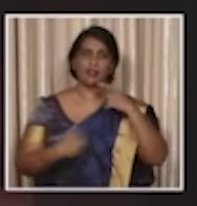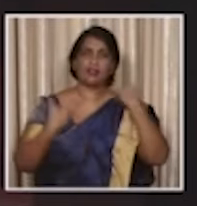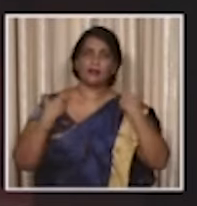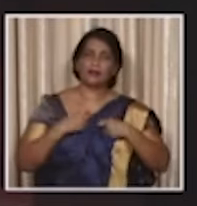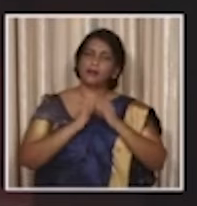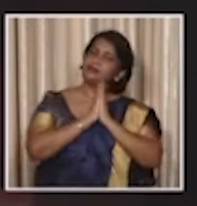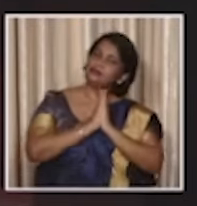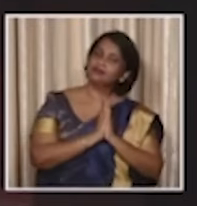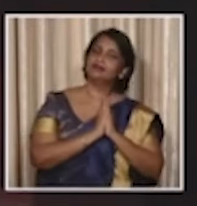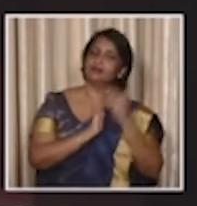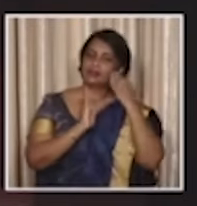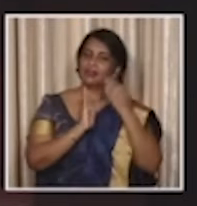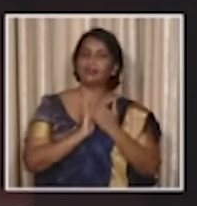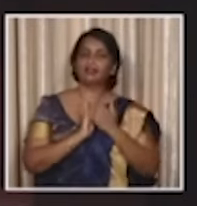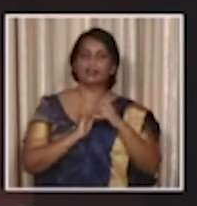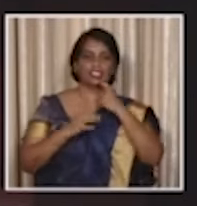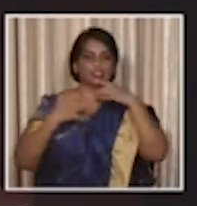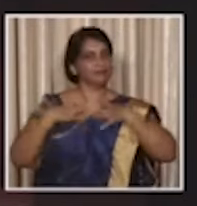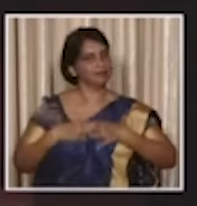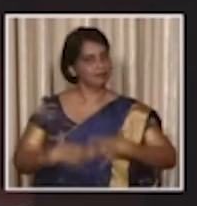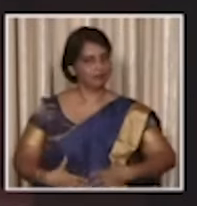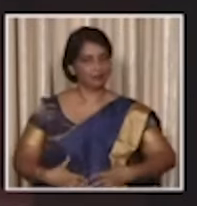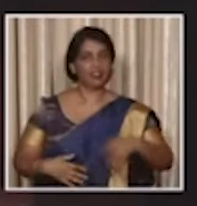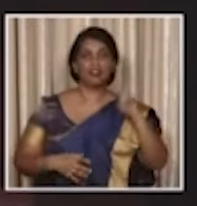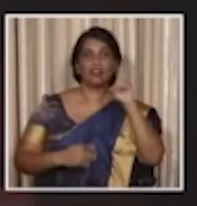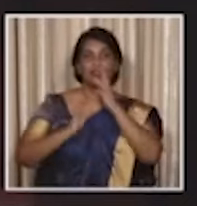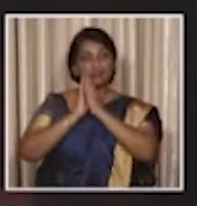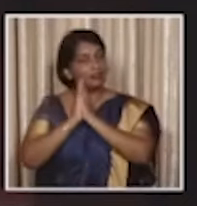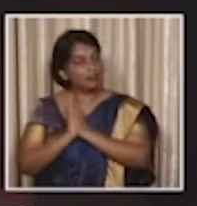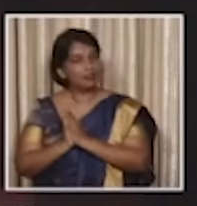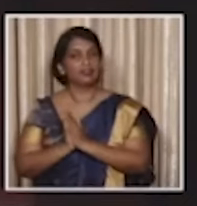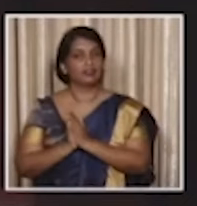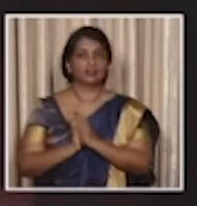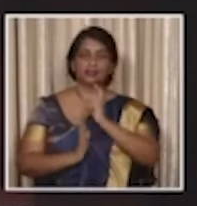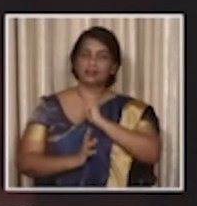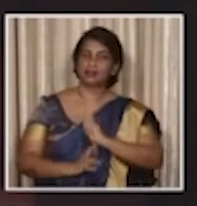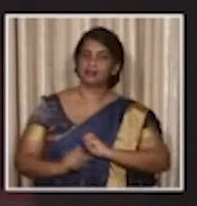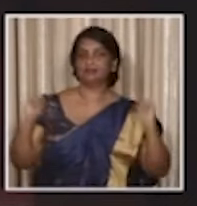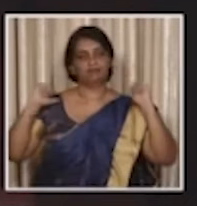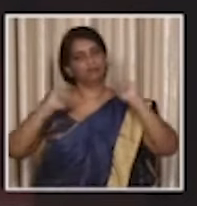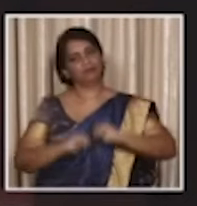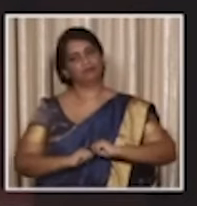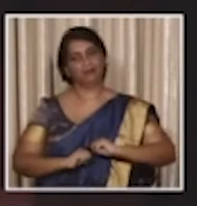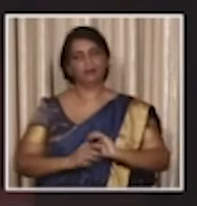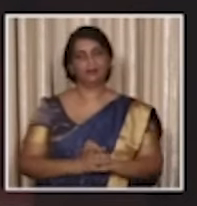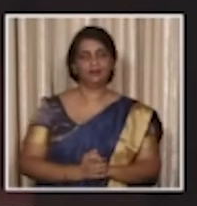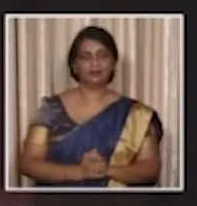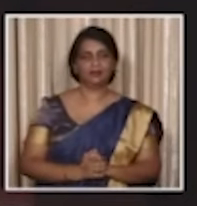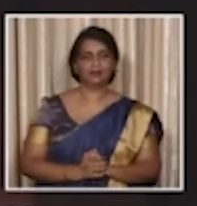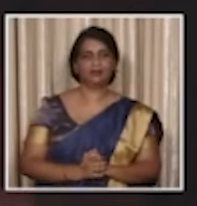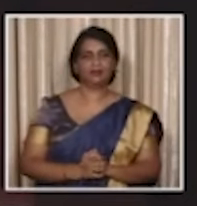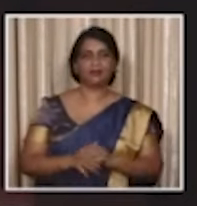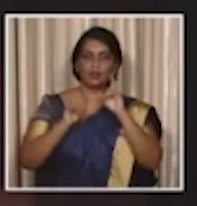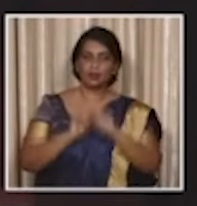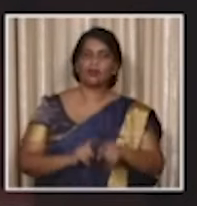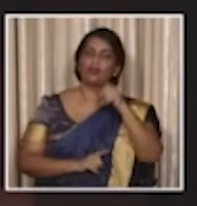සරණං ගච්ඡාමි කිව්වහම ජාතික ඇඳුම් අඳිනවා, වික්‍රමසිංහ සරණං ගච්ඡාමි කිව්වහම හොඳ ටයි කෝට් එක ගහනවා.